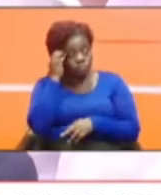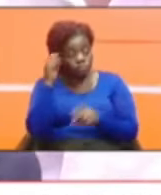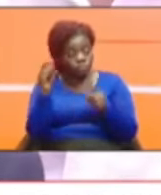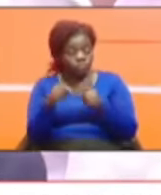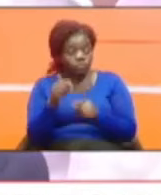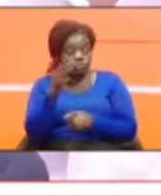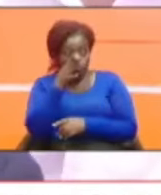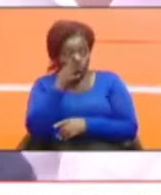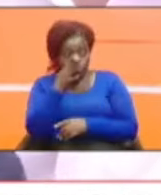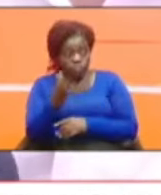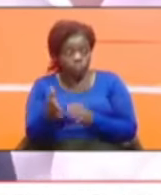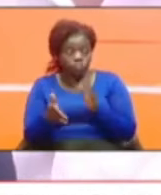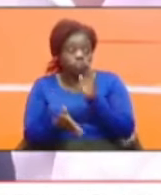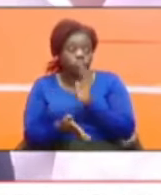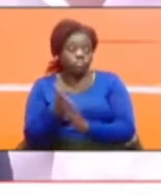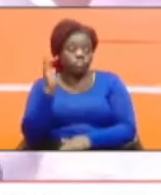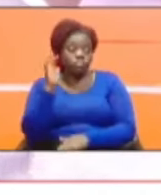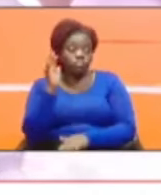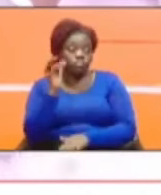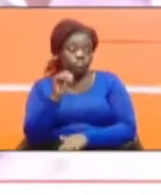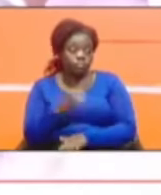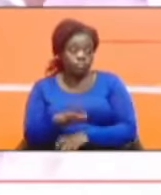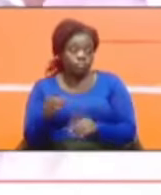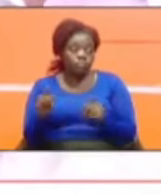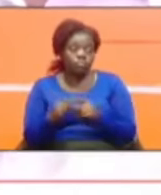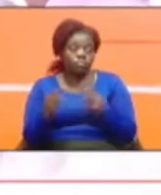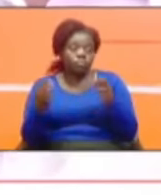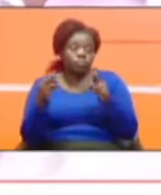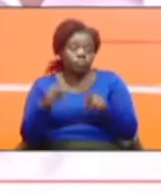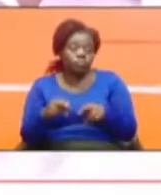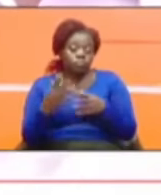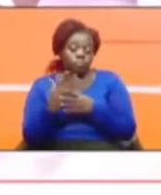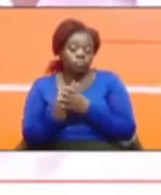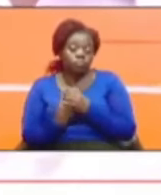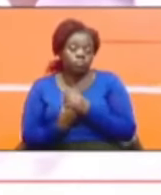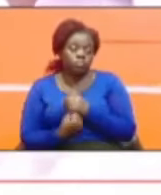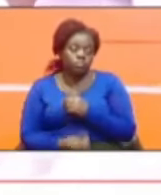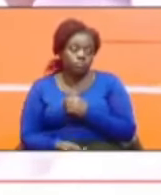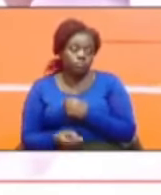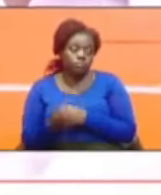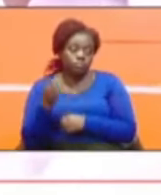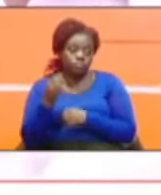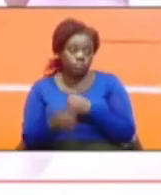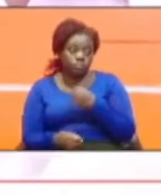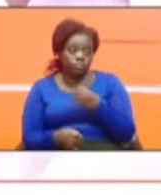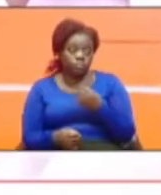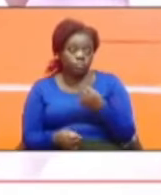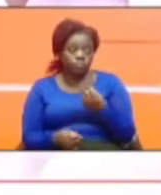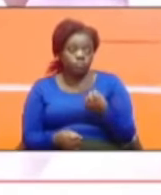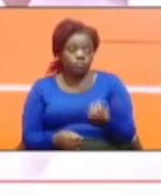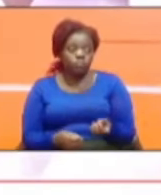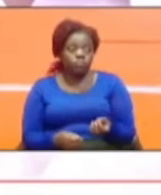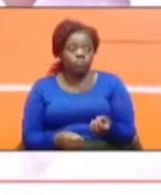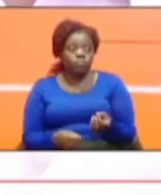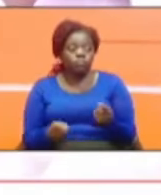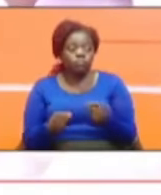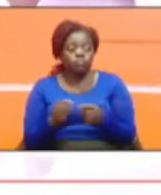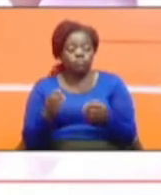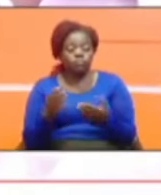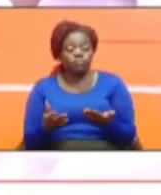obulimba bw'obwanguwa nnyo naye bwe butuuka buseebengerera mangu ne buggwaawo. Kiri mu